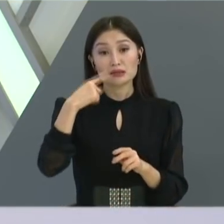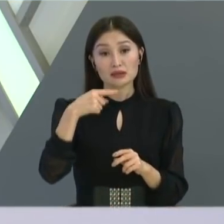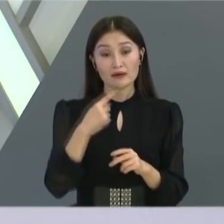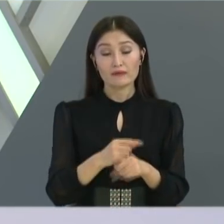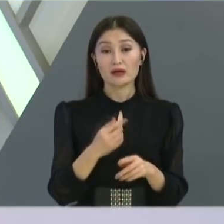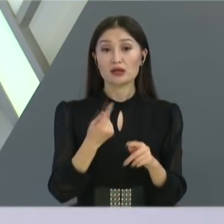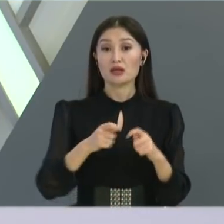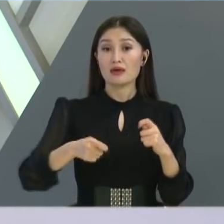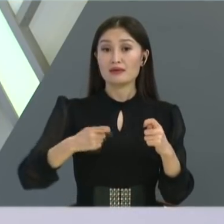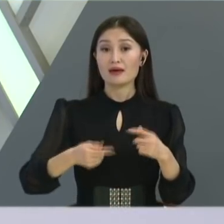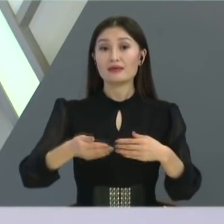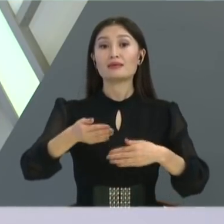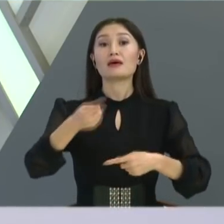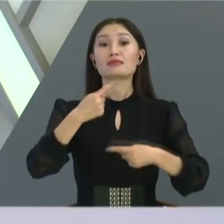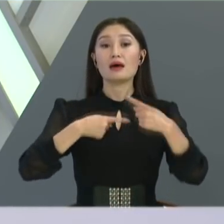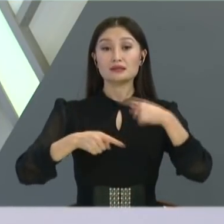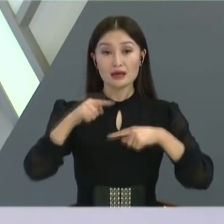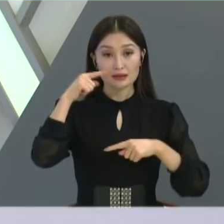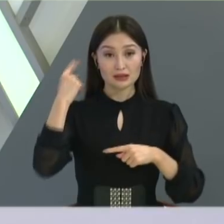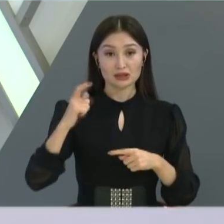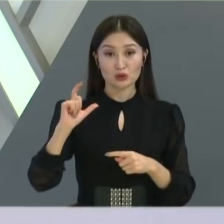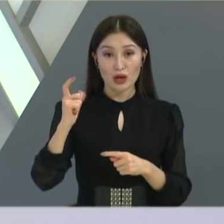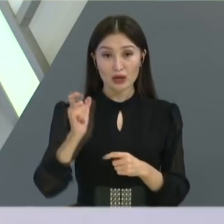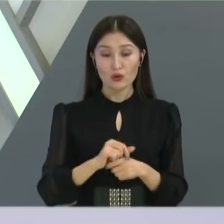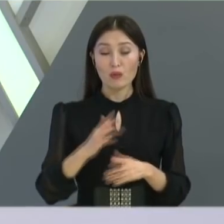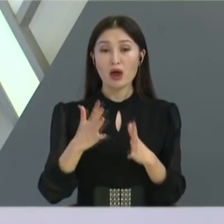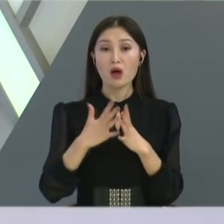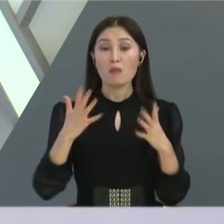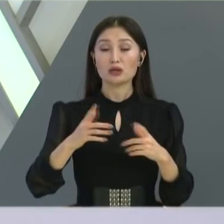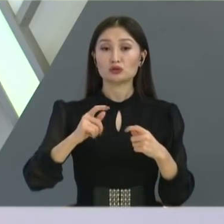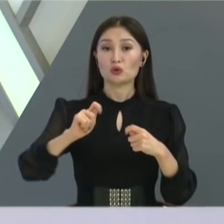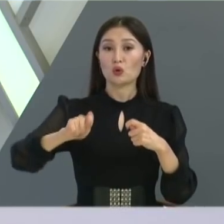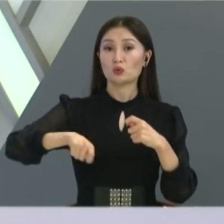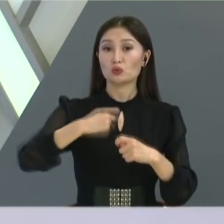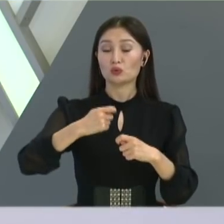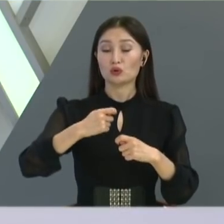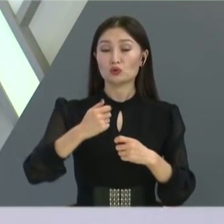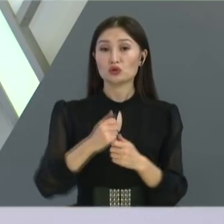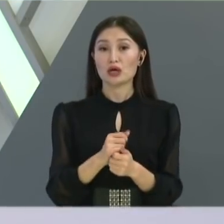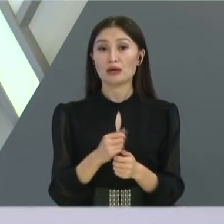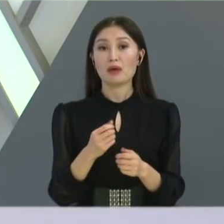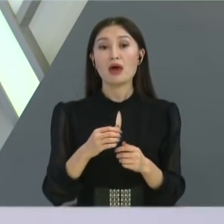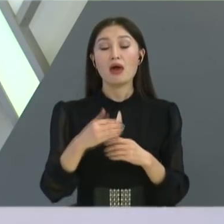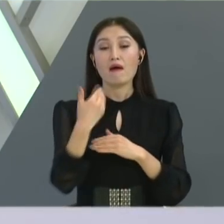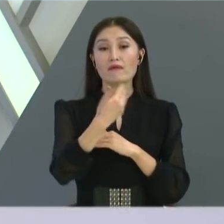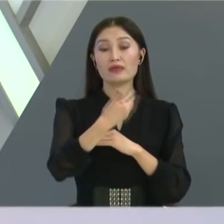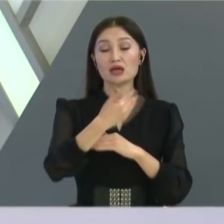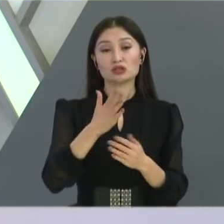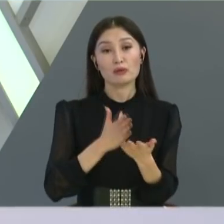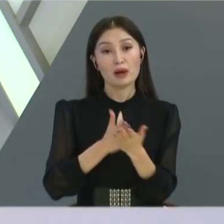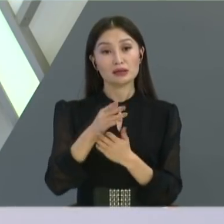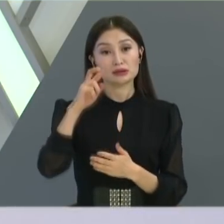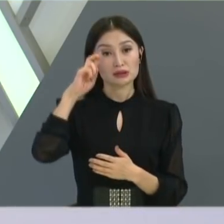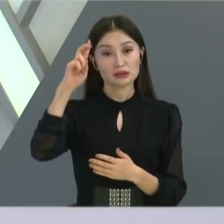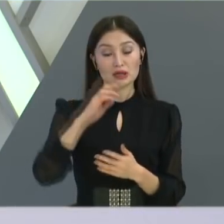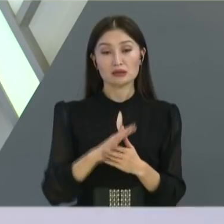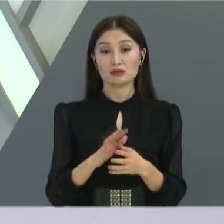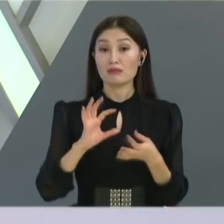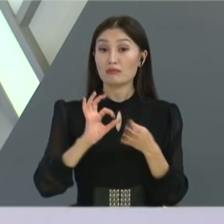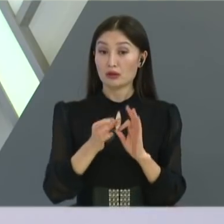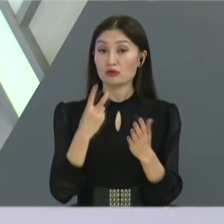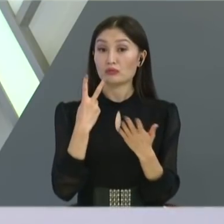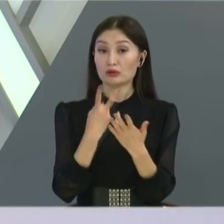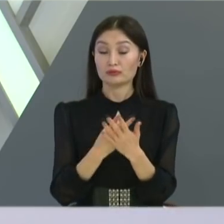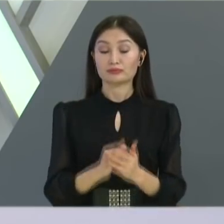тенденция тянет назад кыргызскую экономику и наносит большой урон и внешней политике страны. Больше расскажет